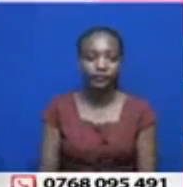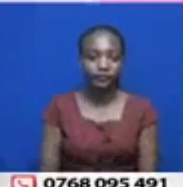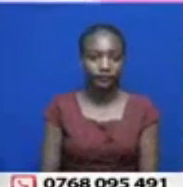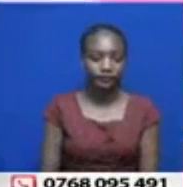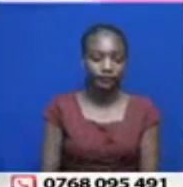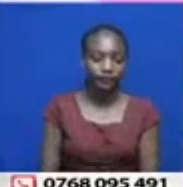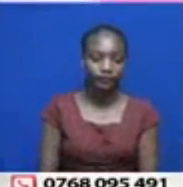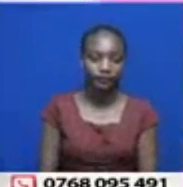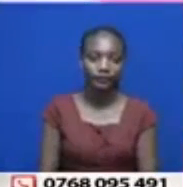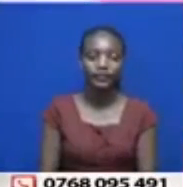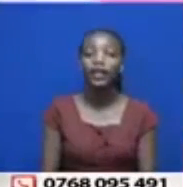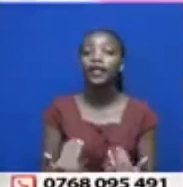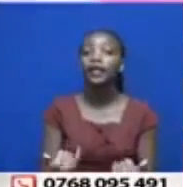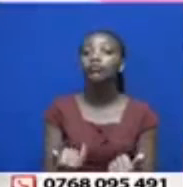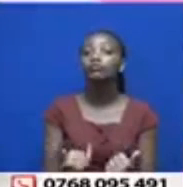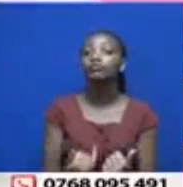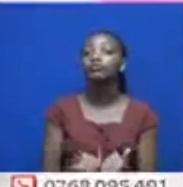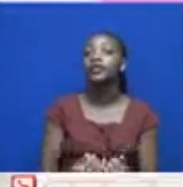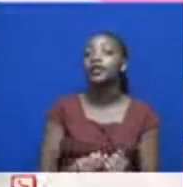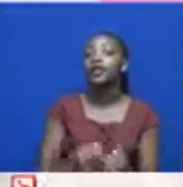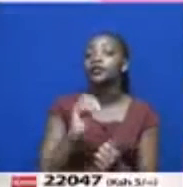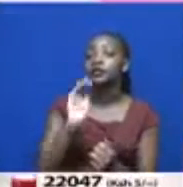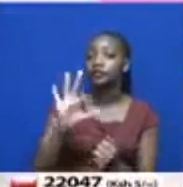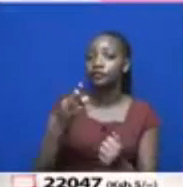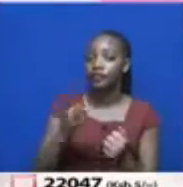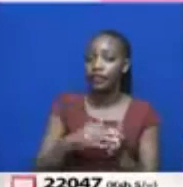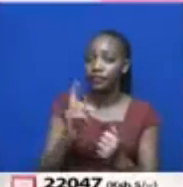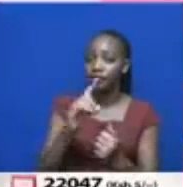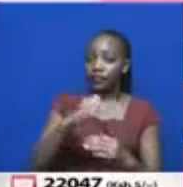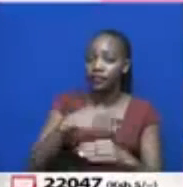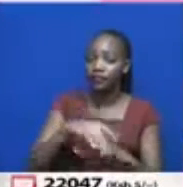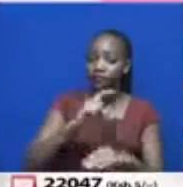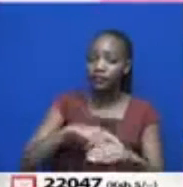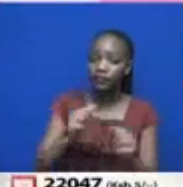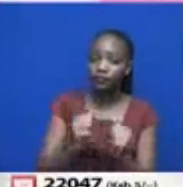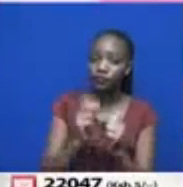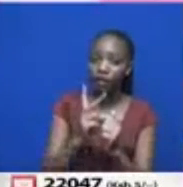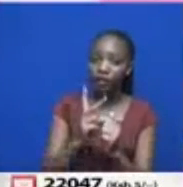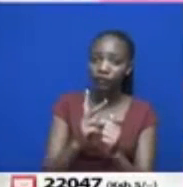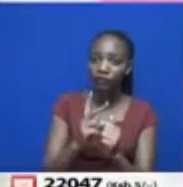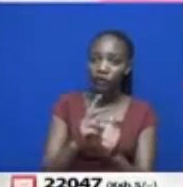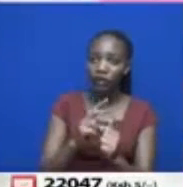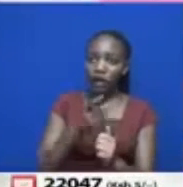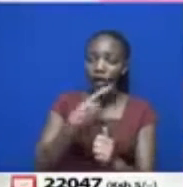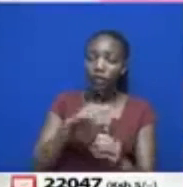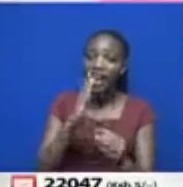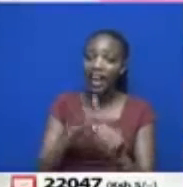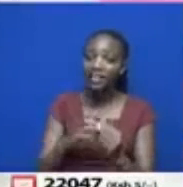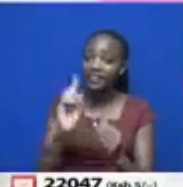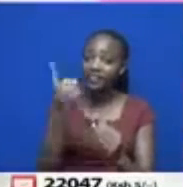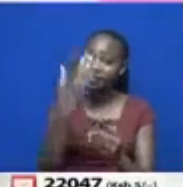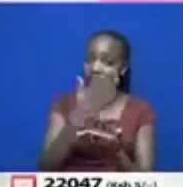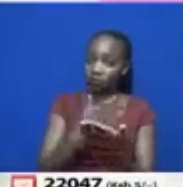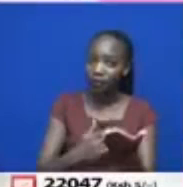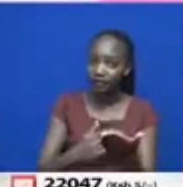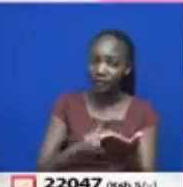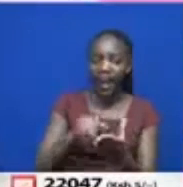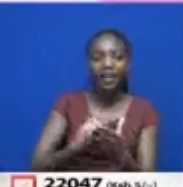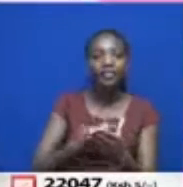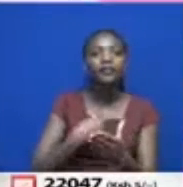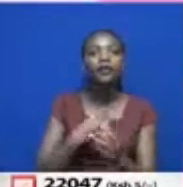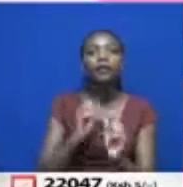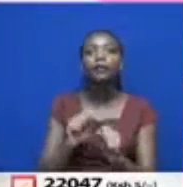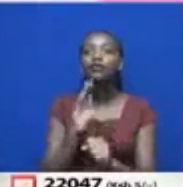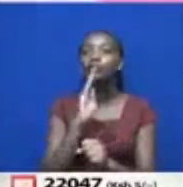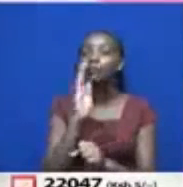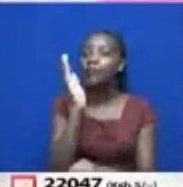Mtazamaji, zimekatika baada ya saa 6 mchana. Matukio nyanjani ikionia awamu ya kwanza tunatamatisha. Nitakuwa na rejea, ninazo